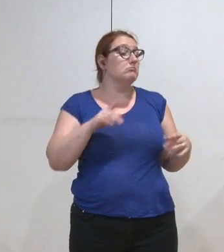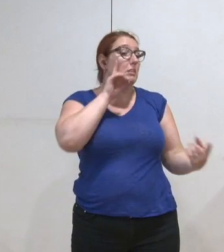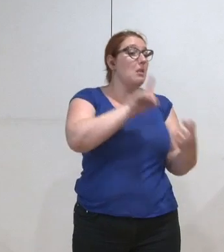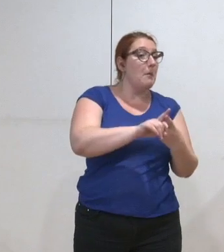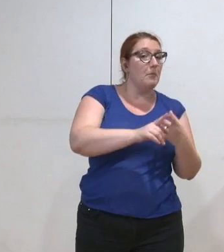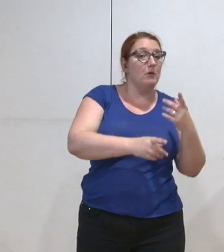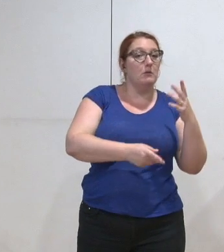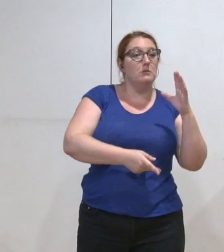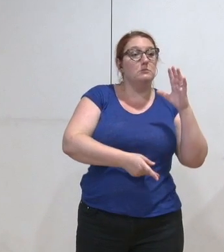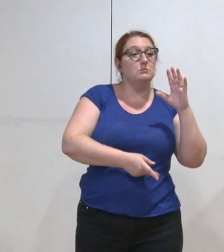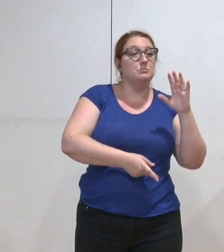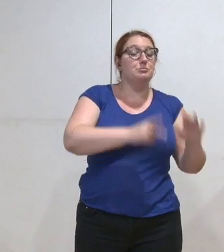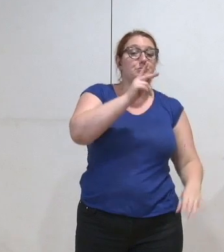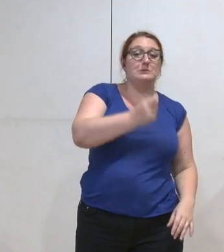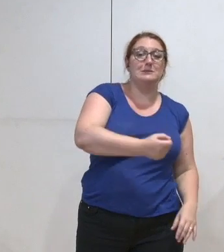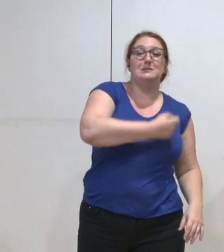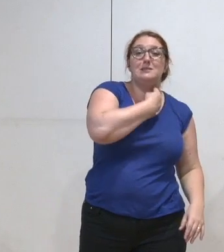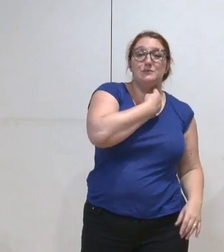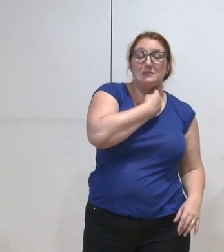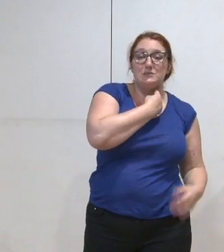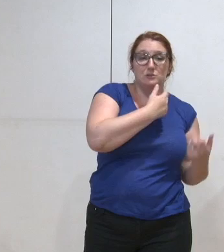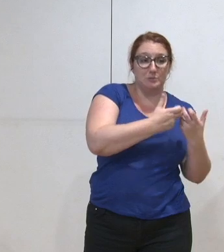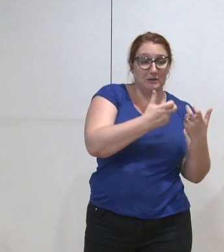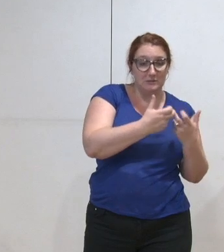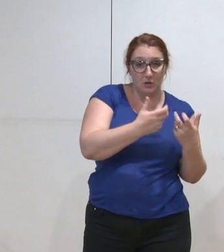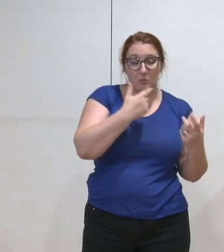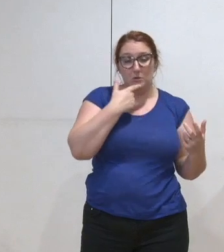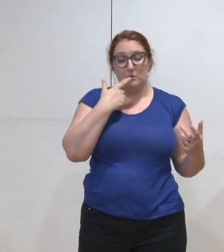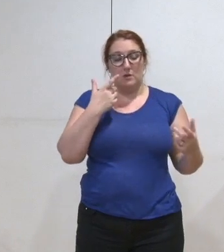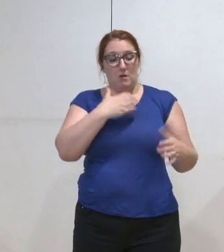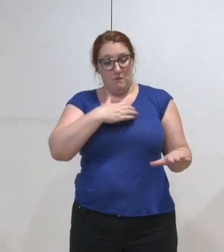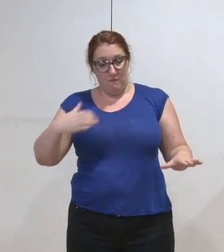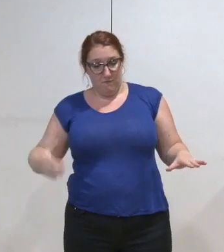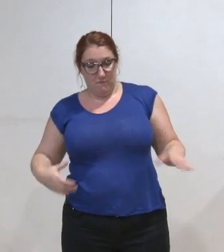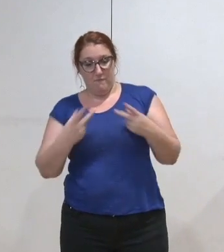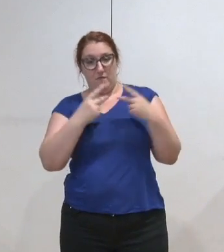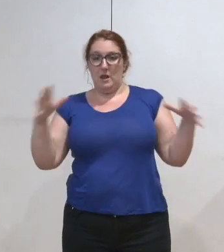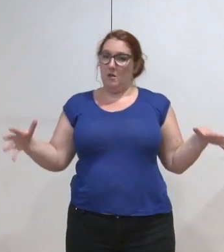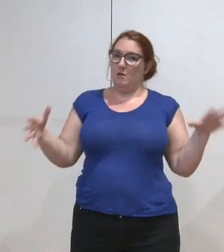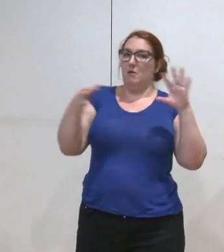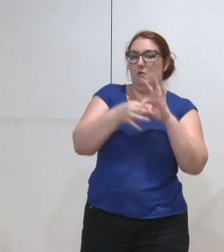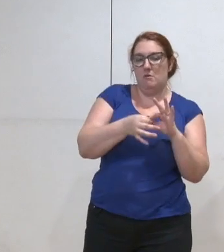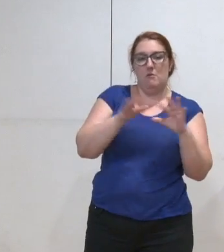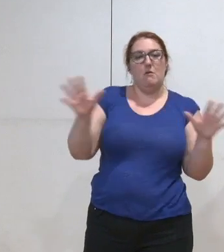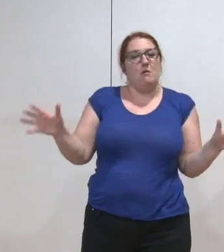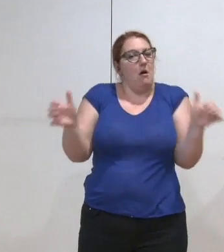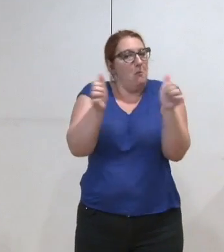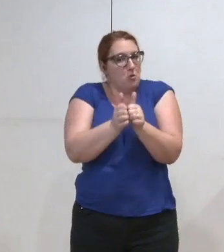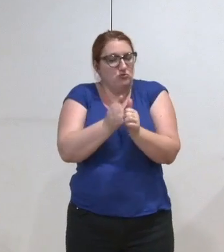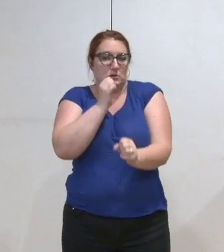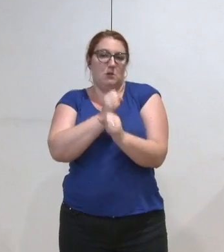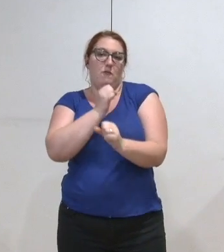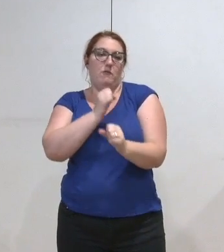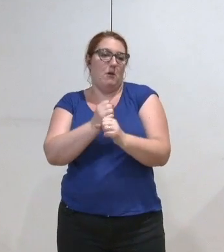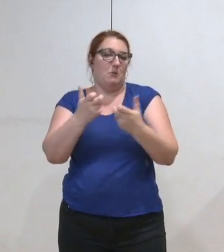d'efficience un rapprochement avec des service de la ville également en terme de